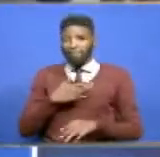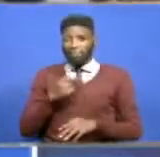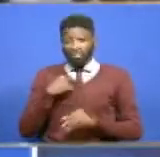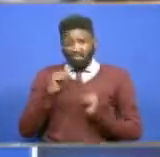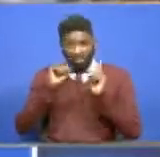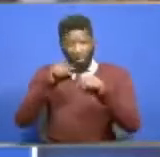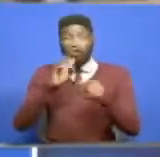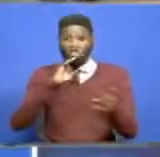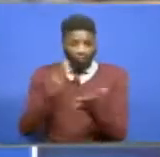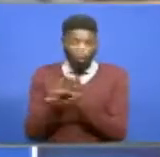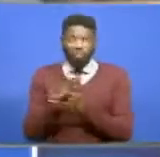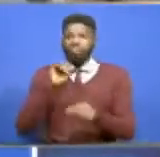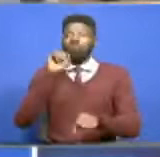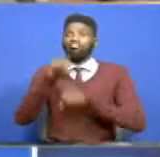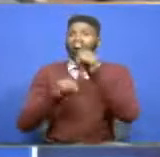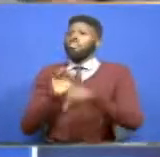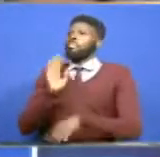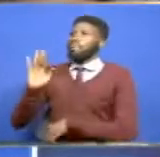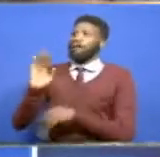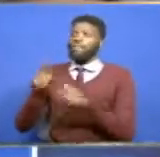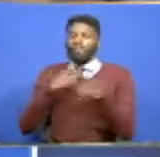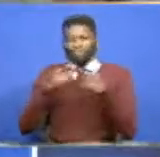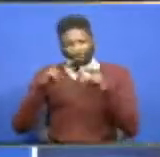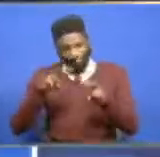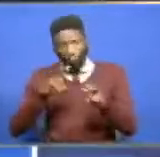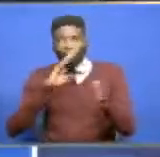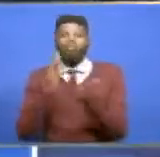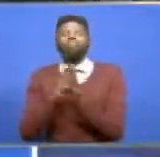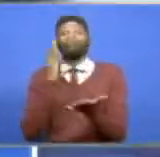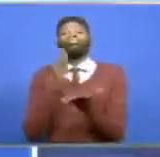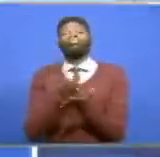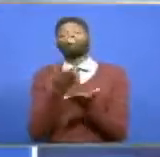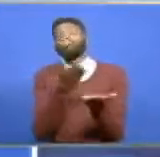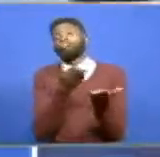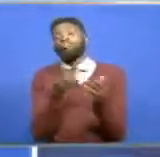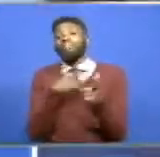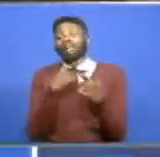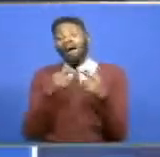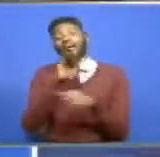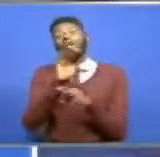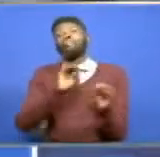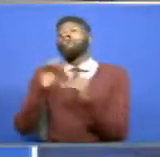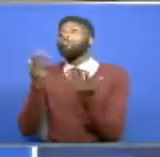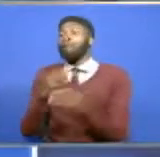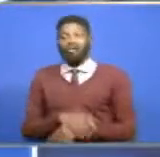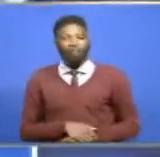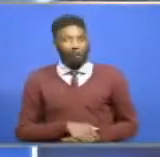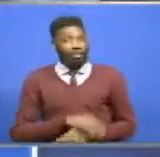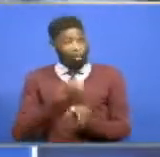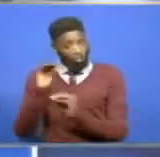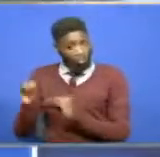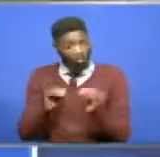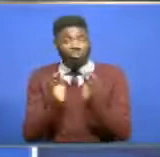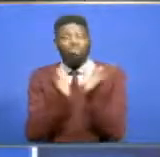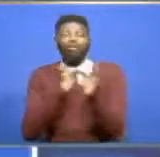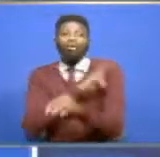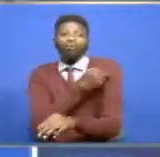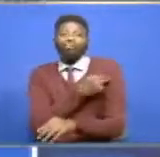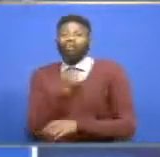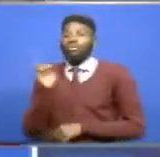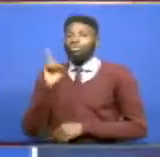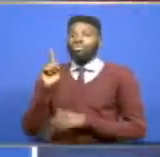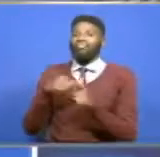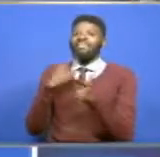nayo, nikagundua ni yeye, nikauliza amepelekwa wapi. Kevin was then taken to a public hostel within Nairobi and abandoned